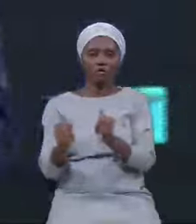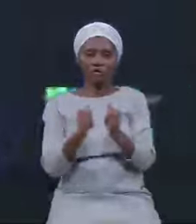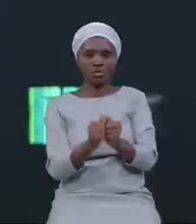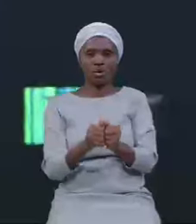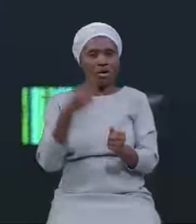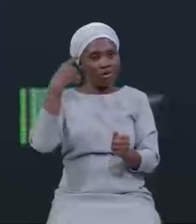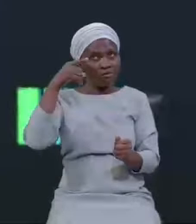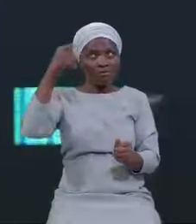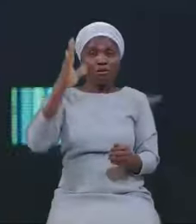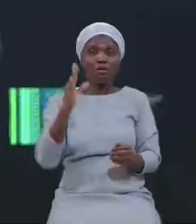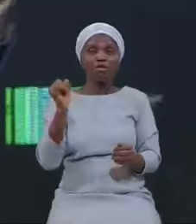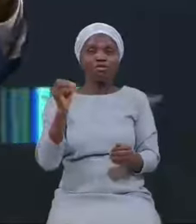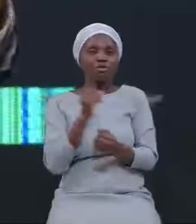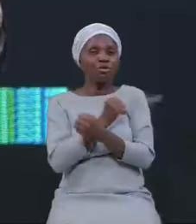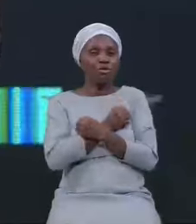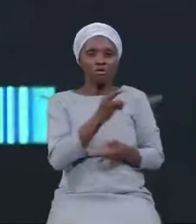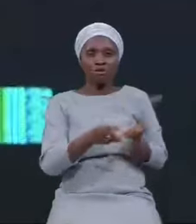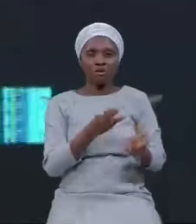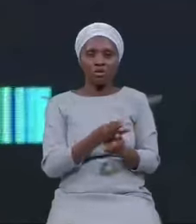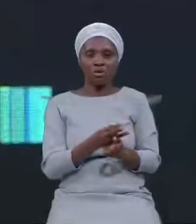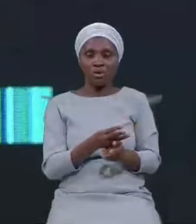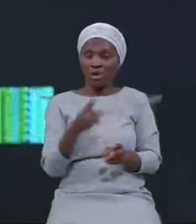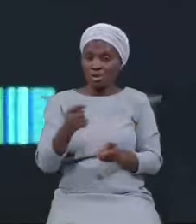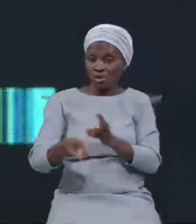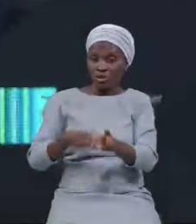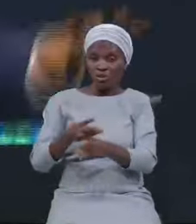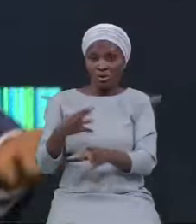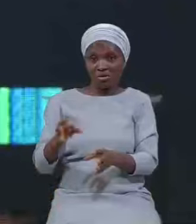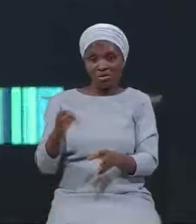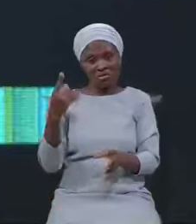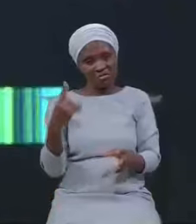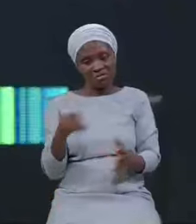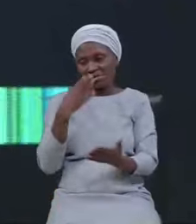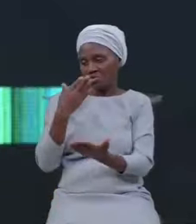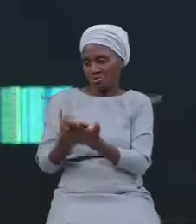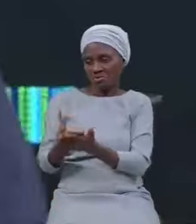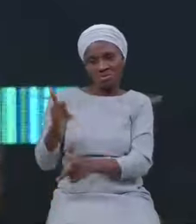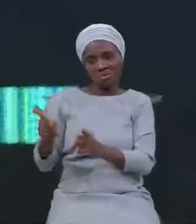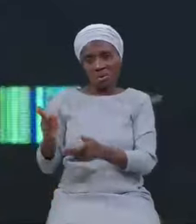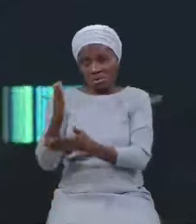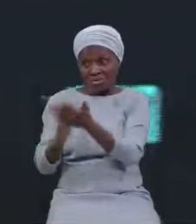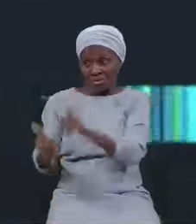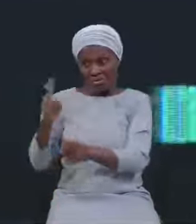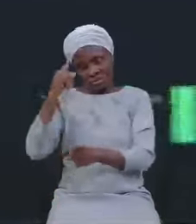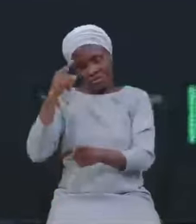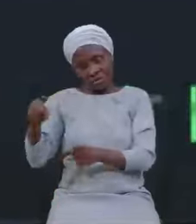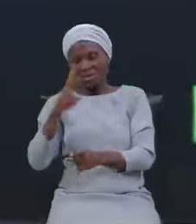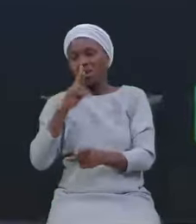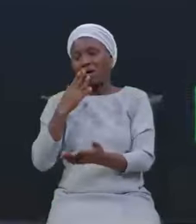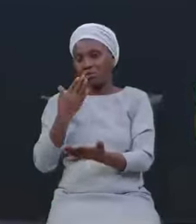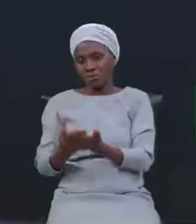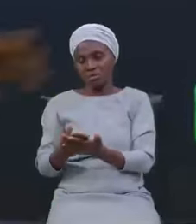bonnes personnes. Ceux qui pensent qu'ils sont bons, d'accord, ils font partie de ce monde. Le monde des mauvaises